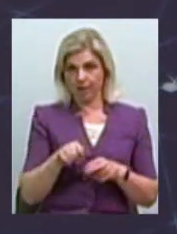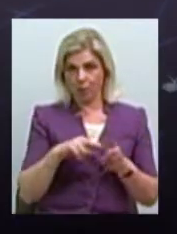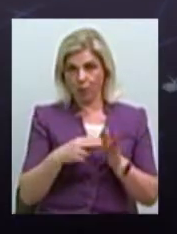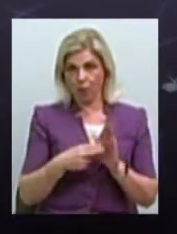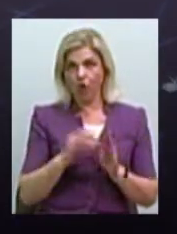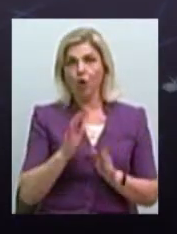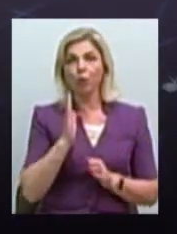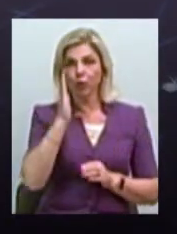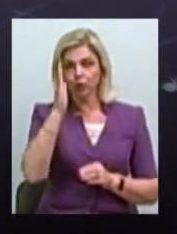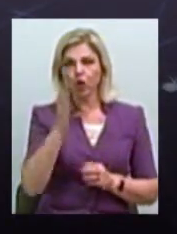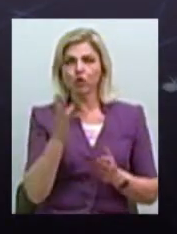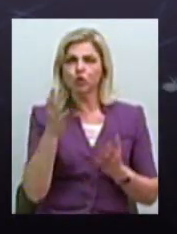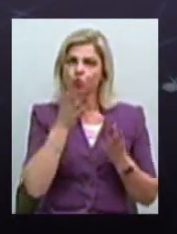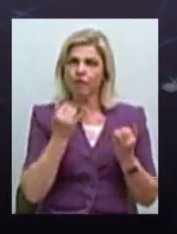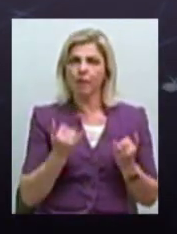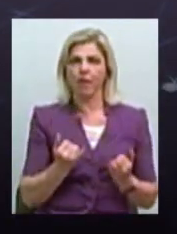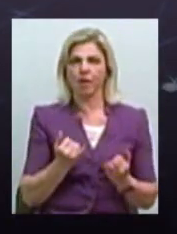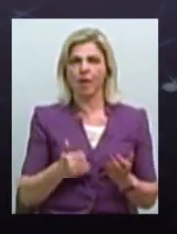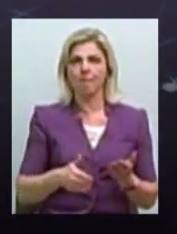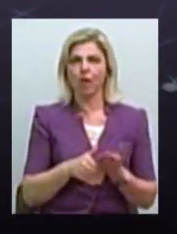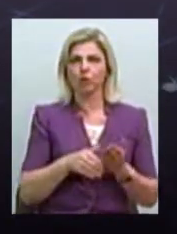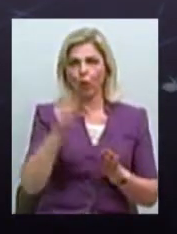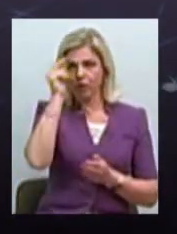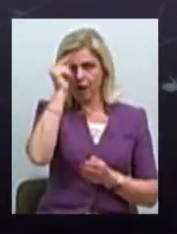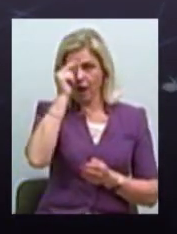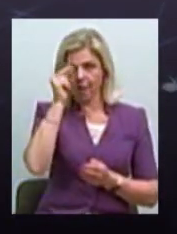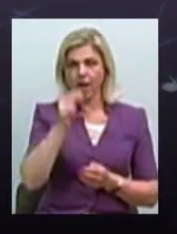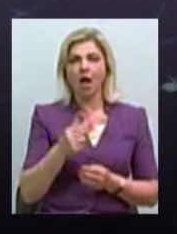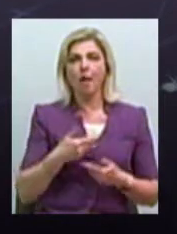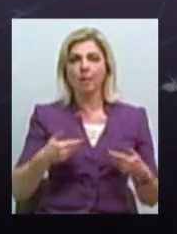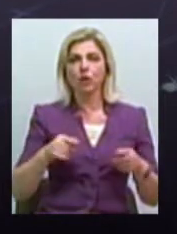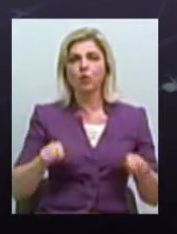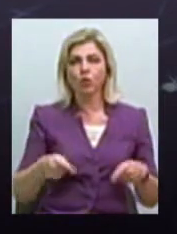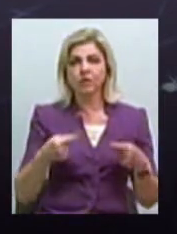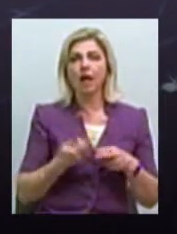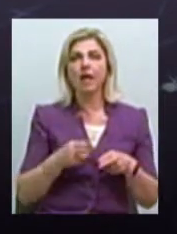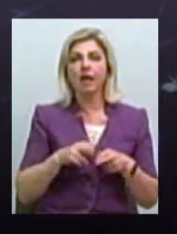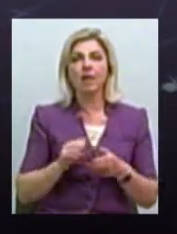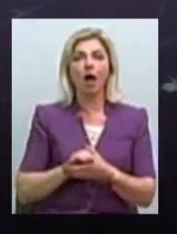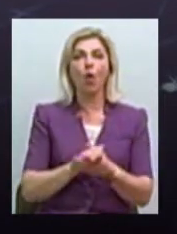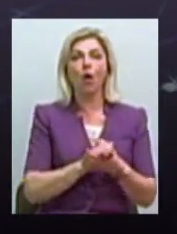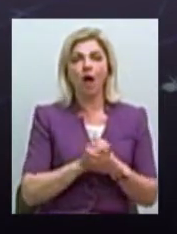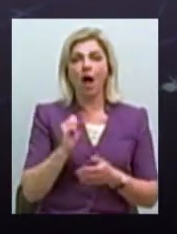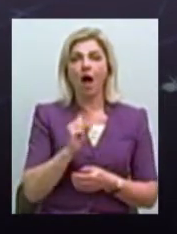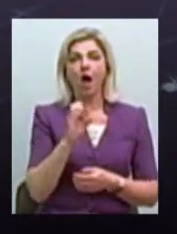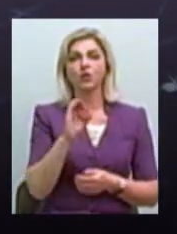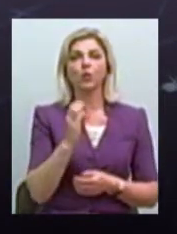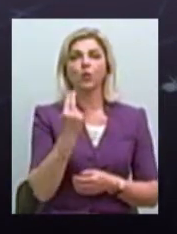современным методикам. Собственно говоря, и мы создали эту организацию, ассоциацию, в 2016